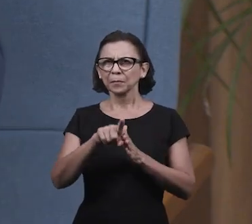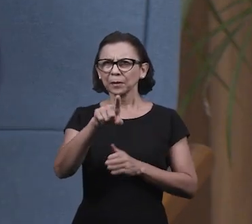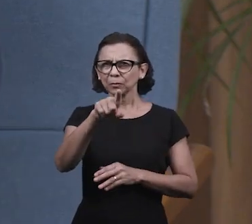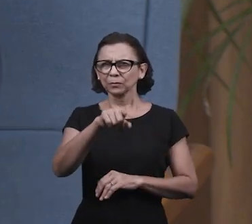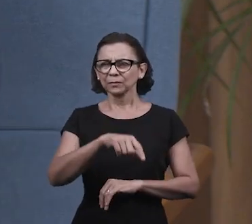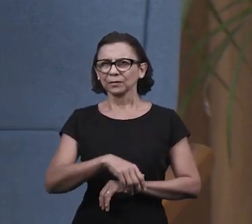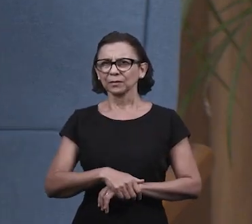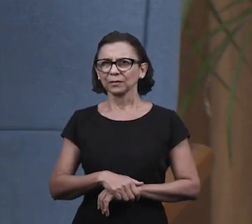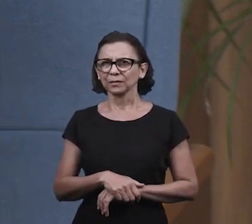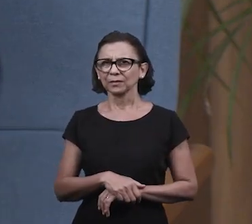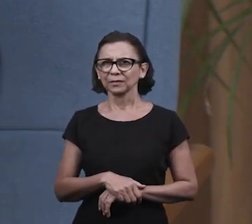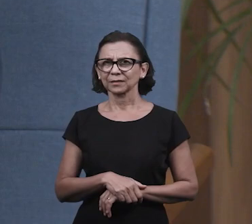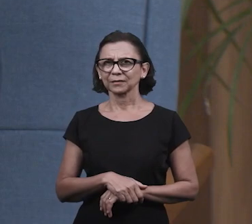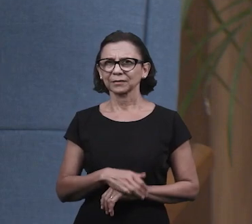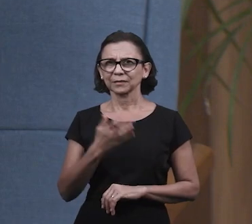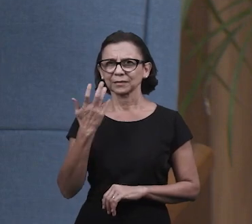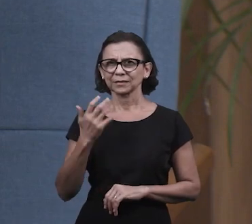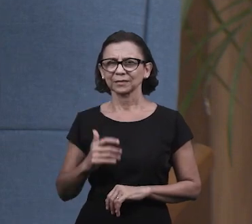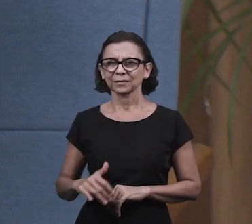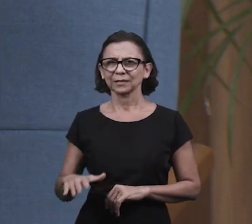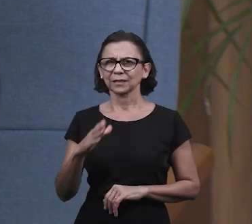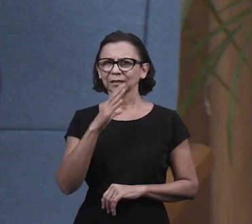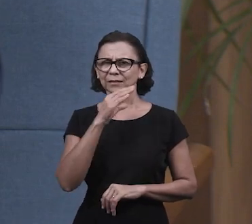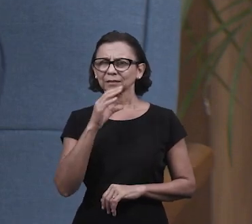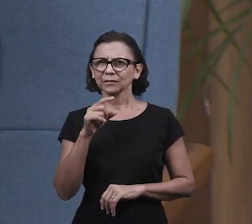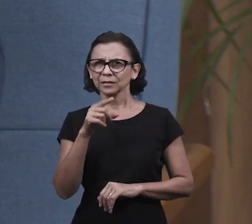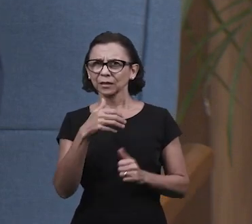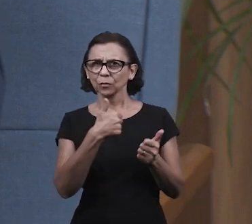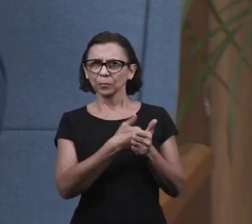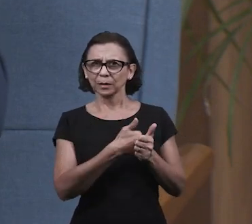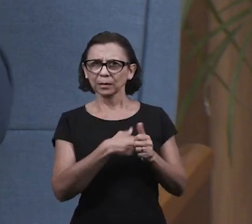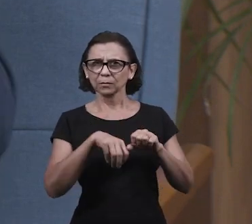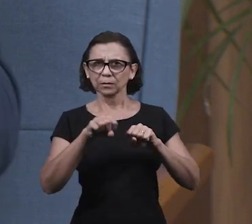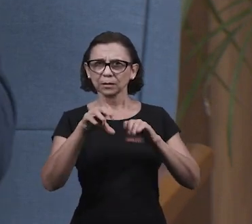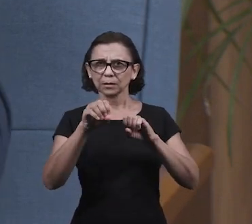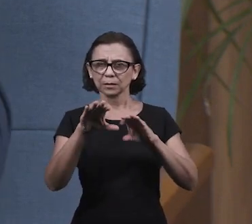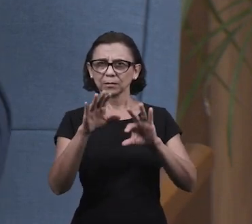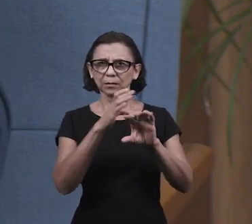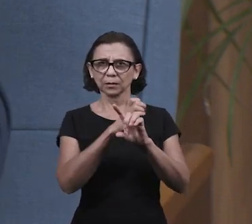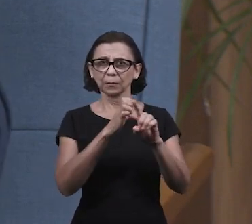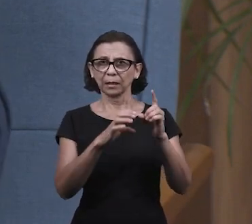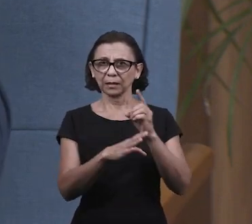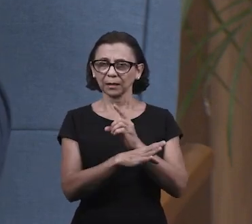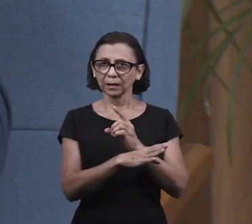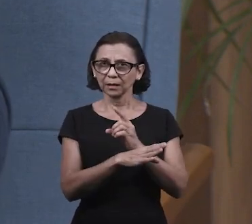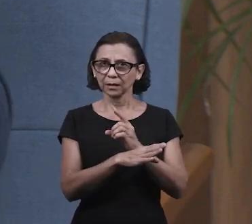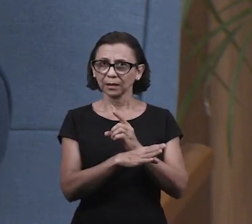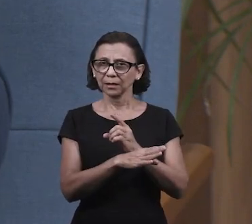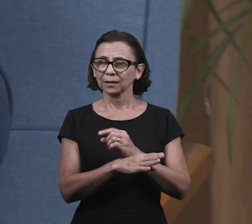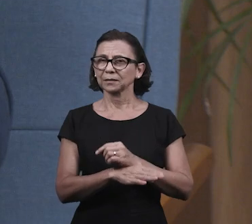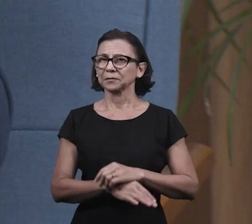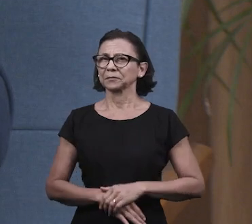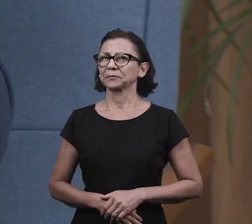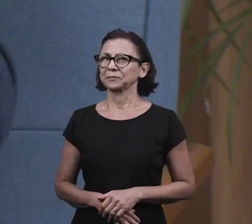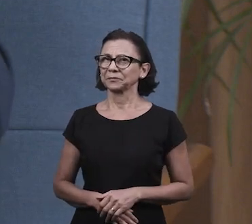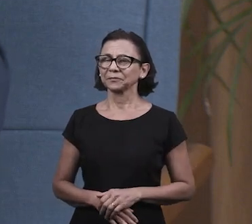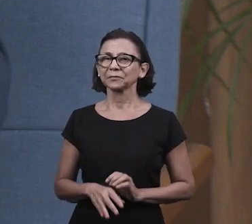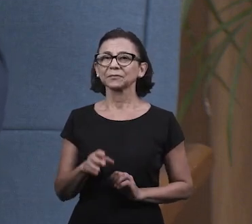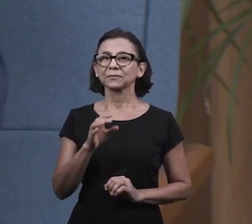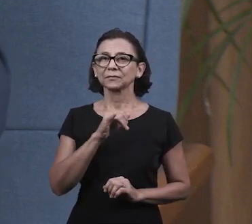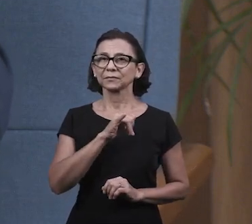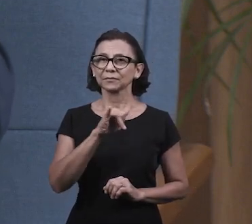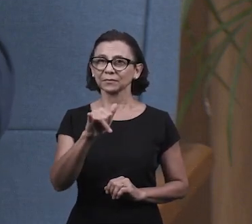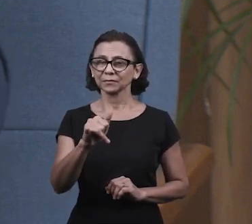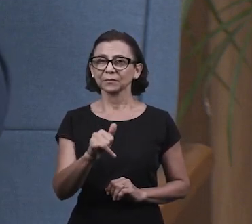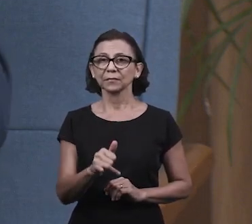Je veux vous faire une question à vous qui êtes enfant, intermédiaire et adolescent. Vous accompagnez les enseignements de l'école biblique dominicale. Je veux vous dire